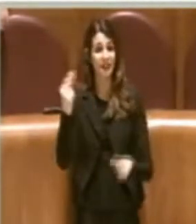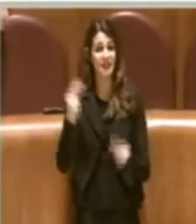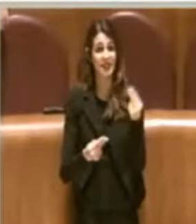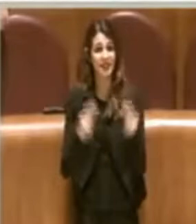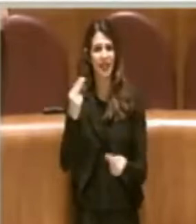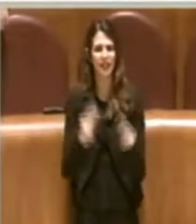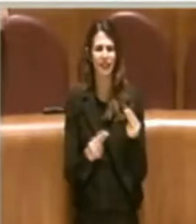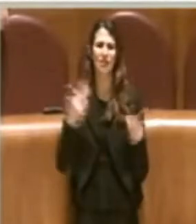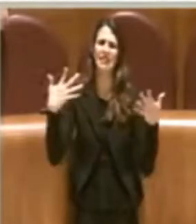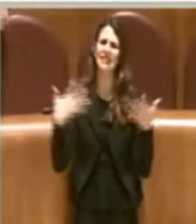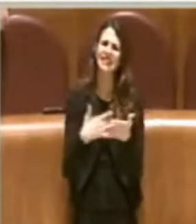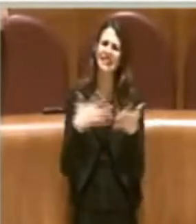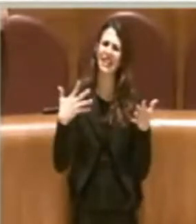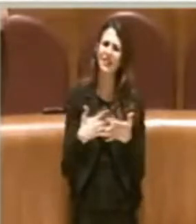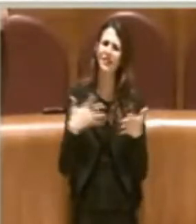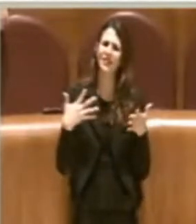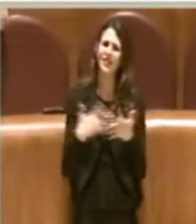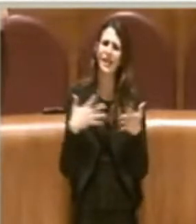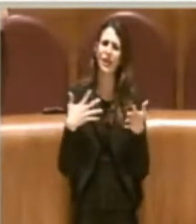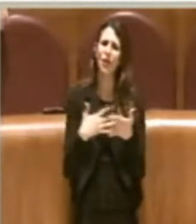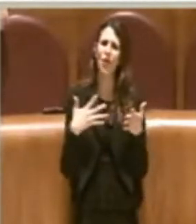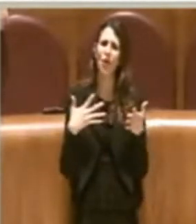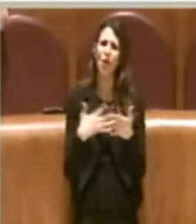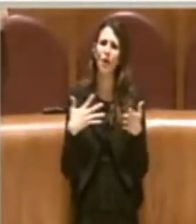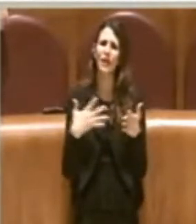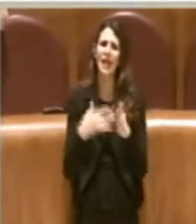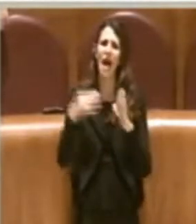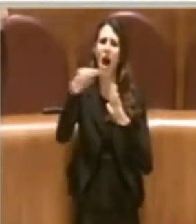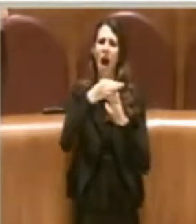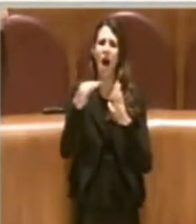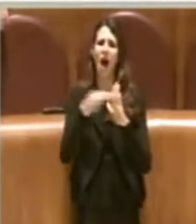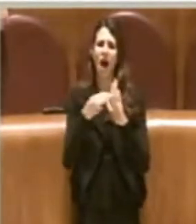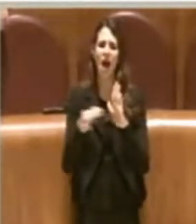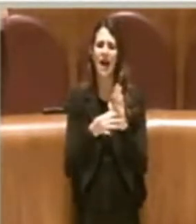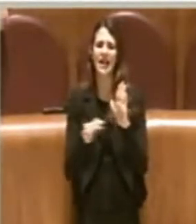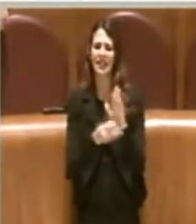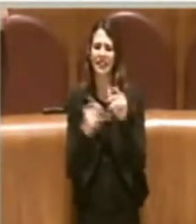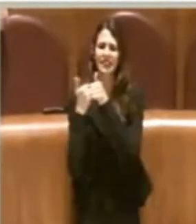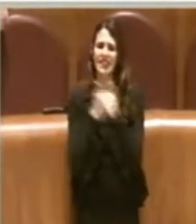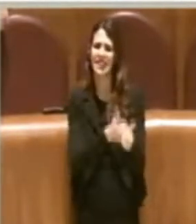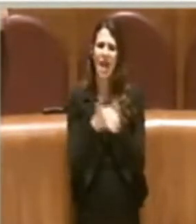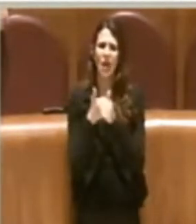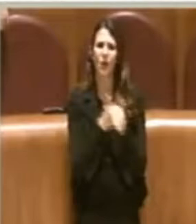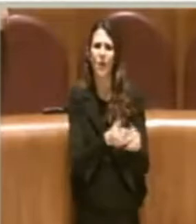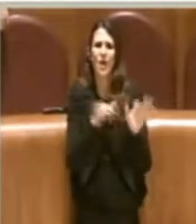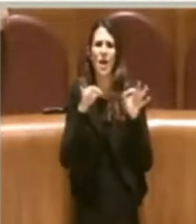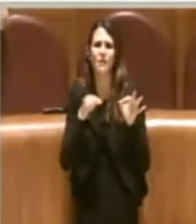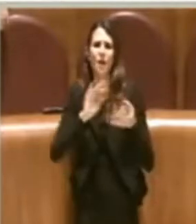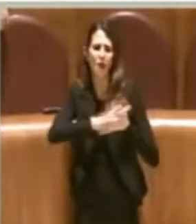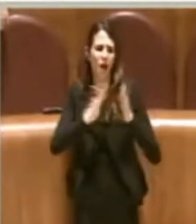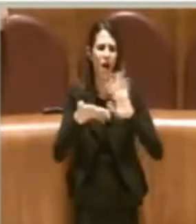una difficoltà a seguire tutta questa mole di convenzioni.